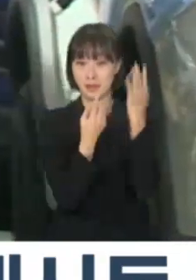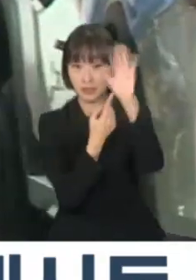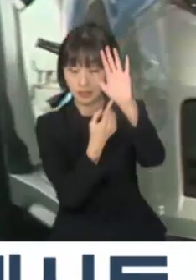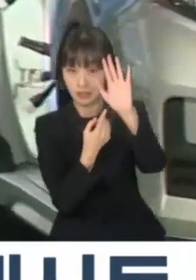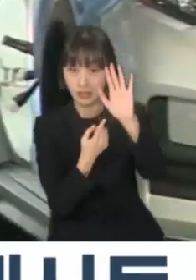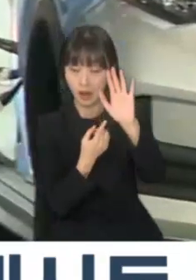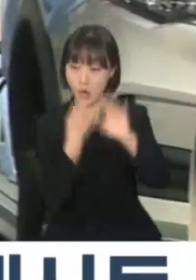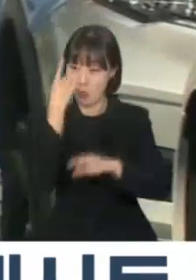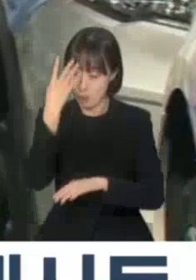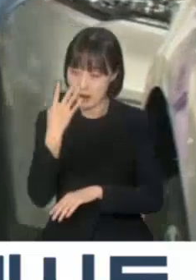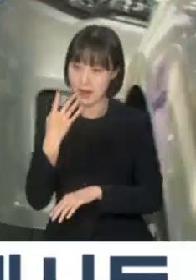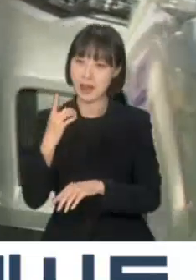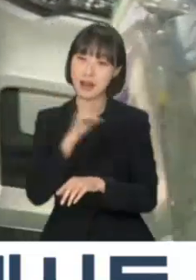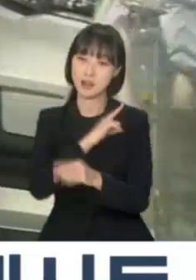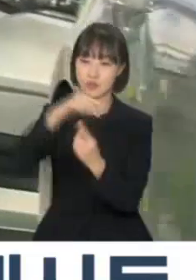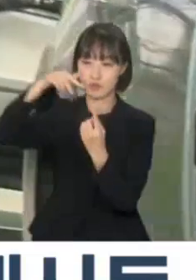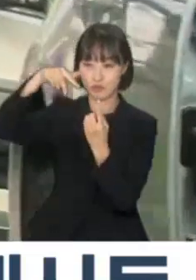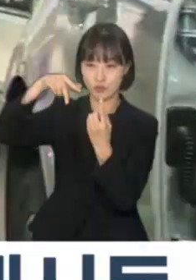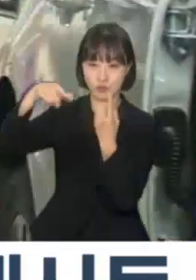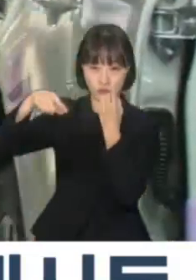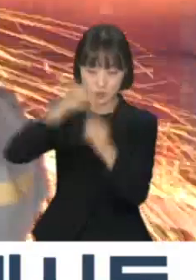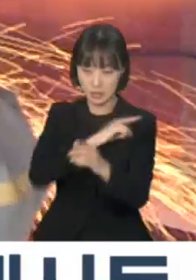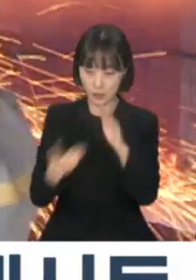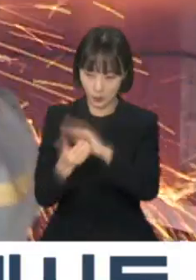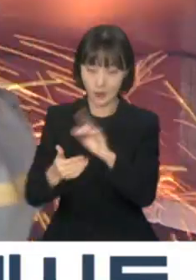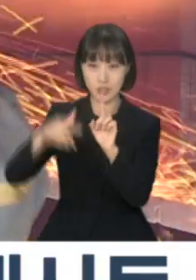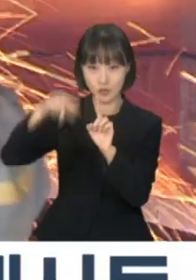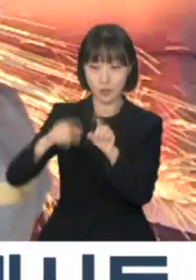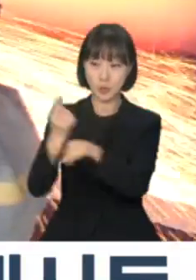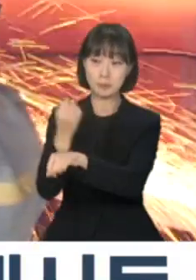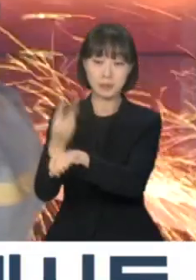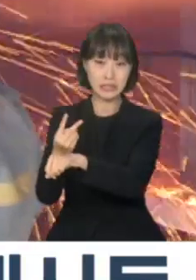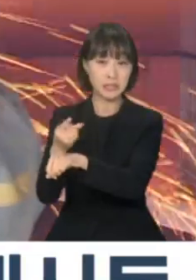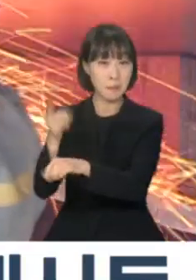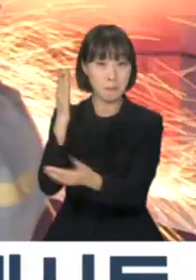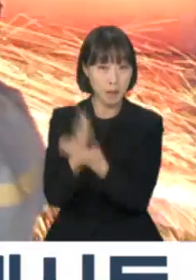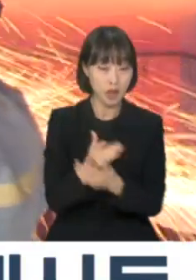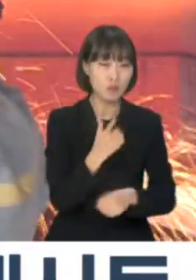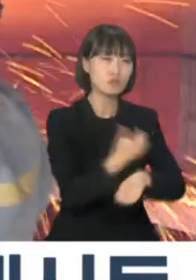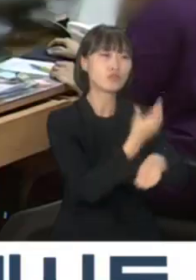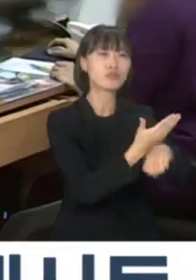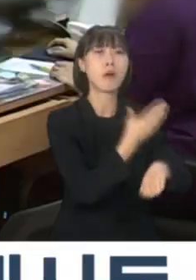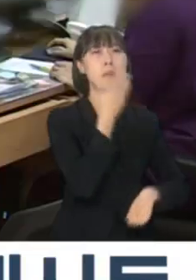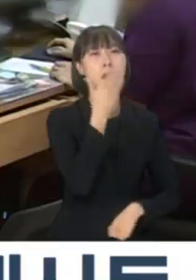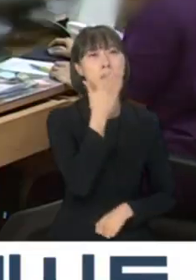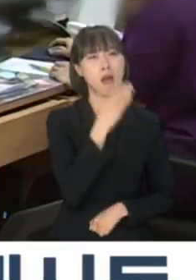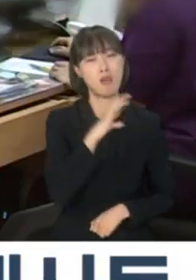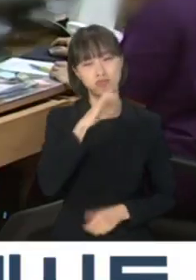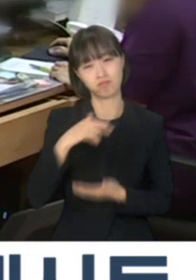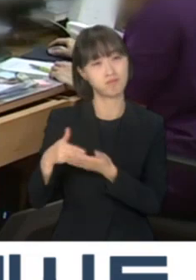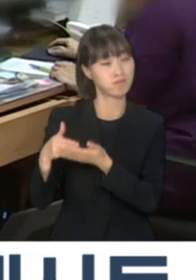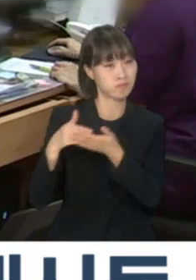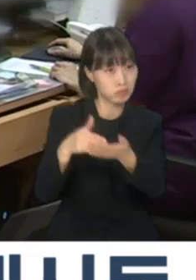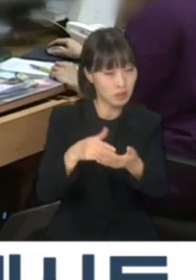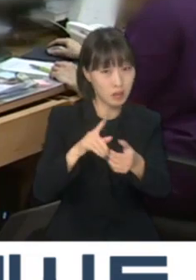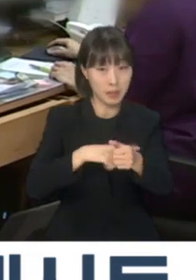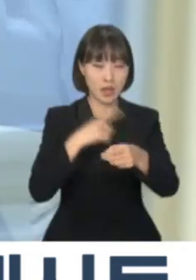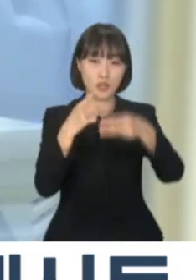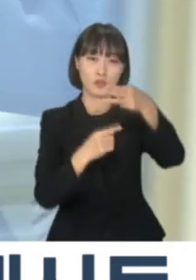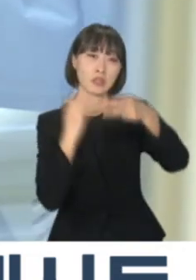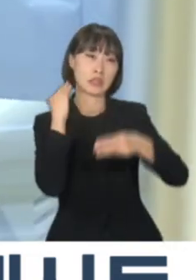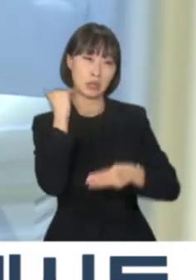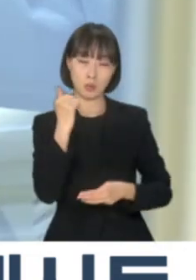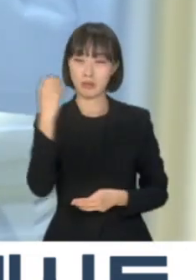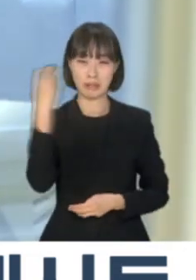최대 52시간인 근로시간이 최대 69시간까지 늘어날 수 있다는 지적에 윤석열 대통령의 지시로